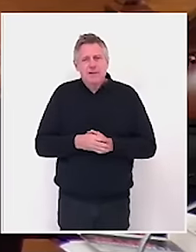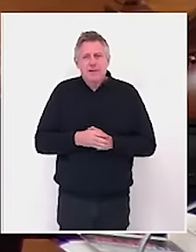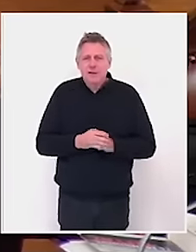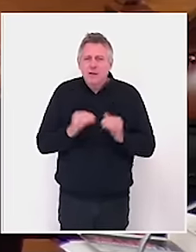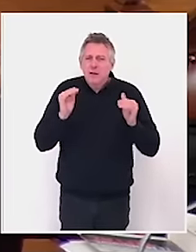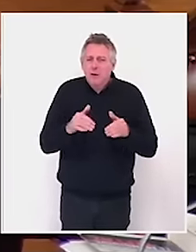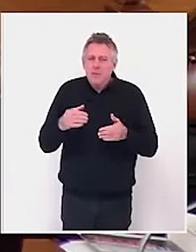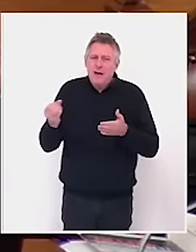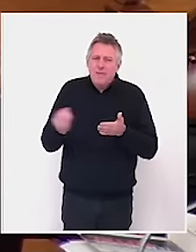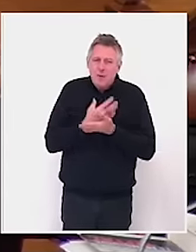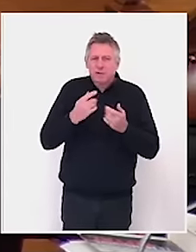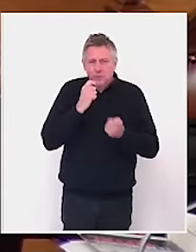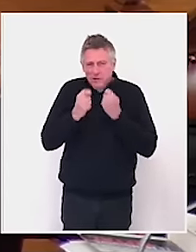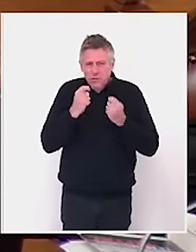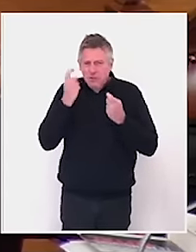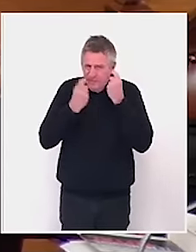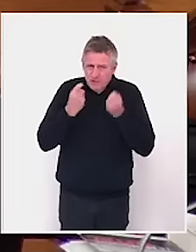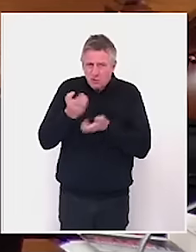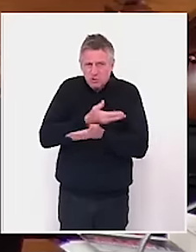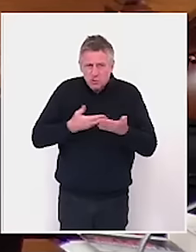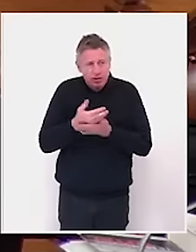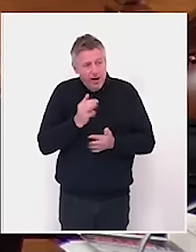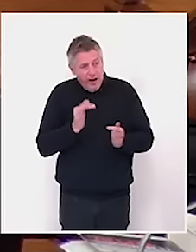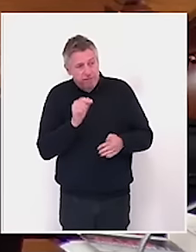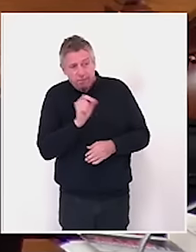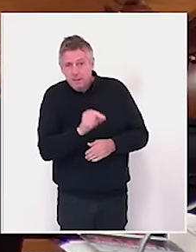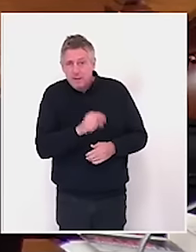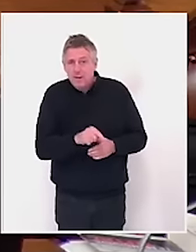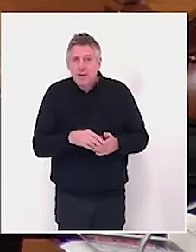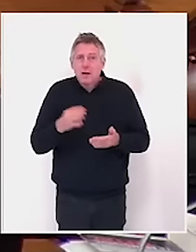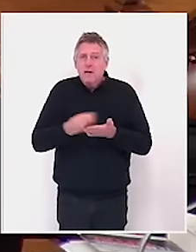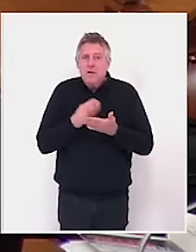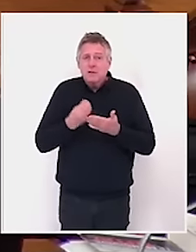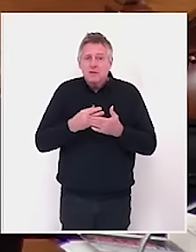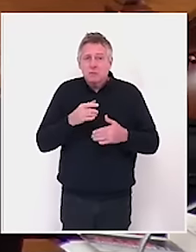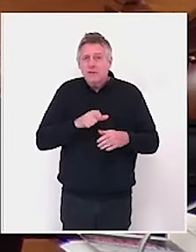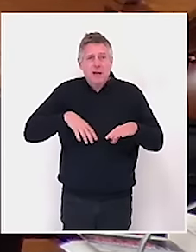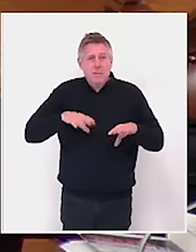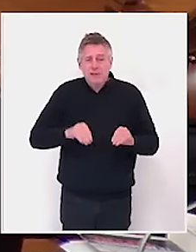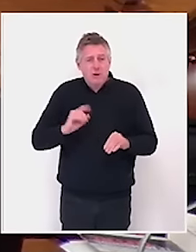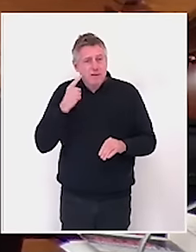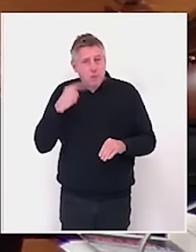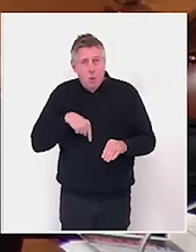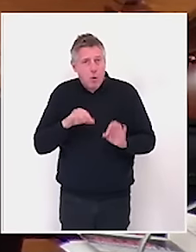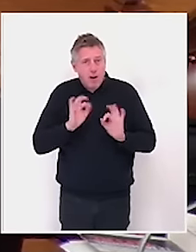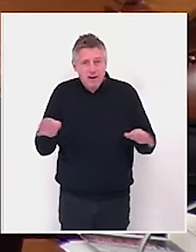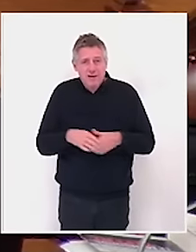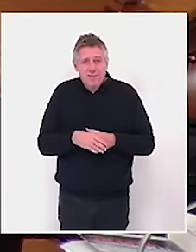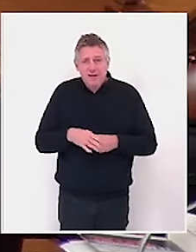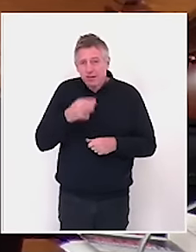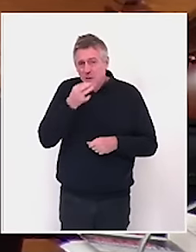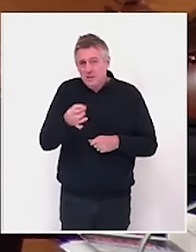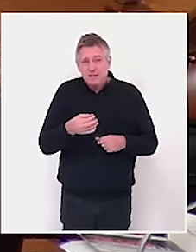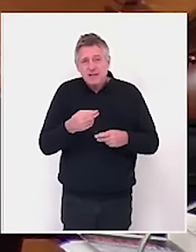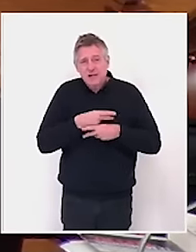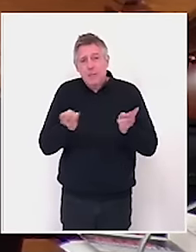une information, une discussion, une réflexion sur ce truc-là, parce que et nous, on n'est pas informés de ça, les habitants ne sont pas informés. Et voilà, c'était juste ça. Donc je le dis là maintenant